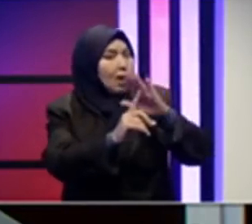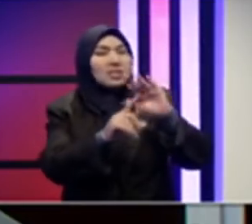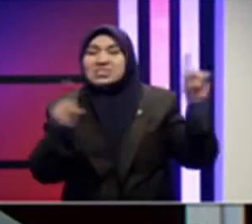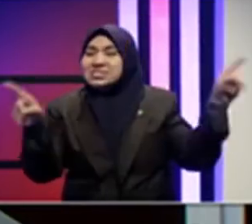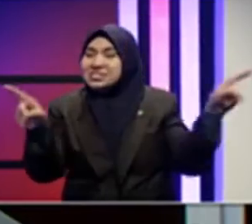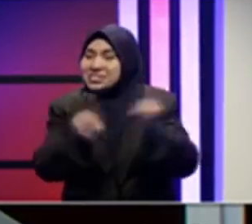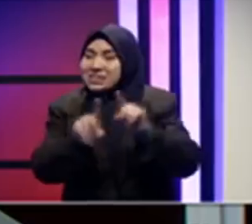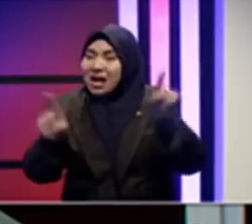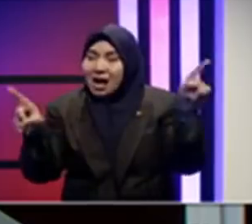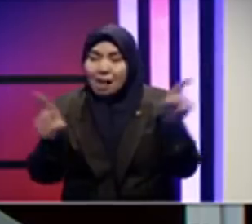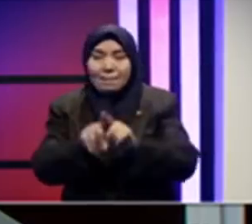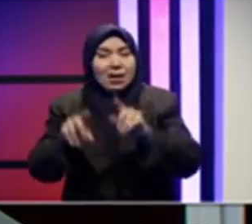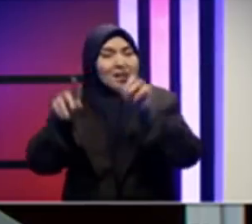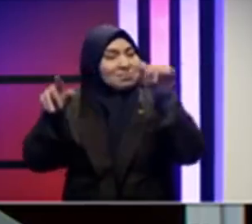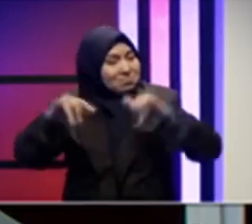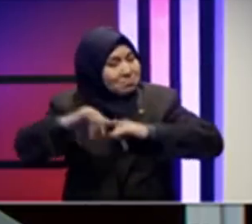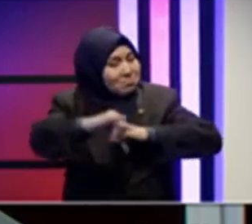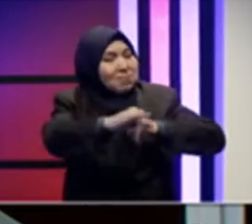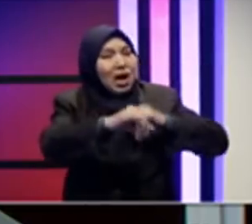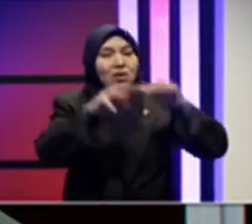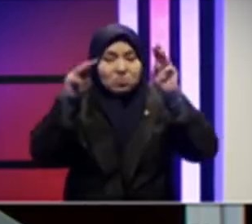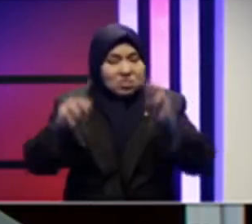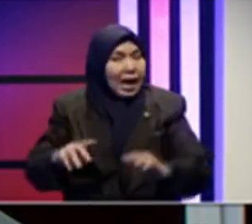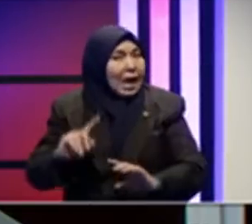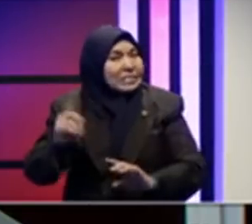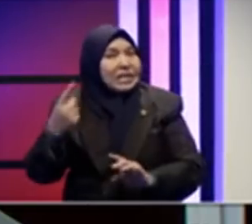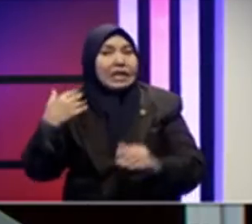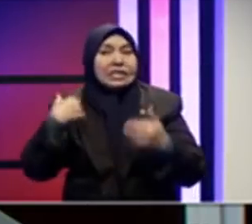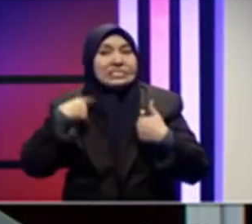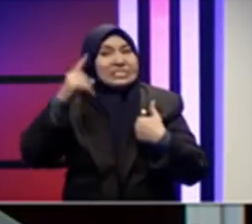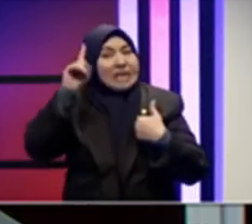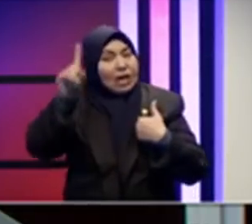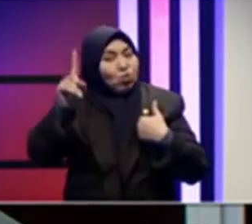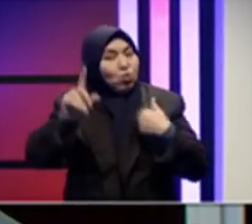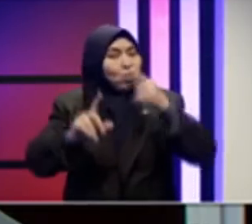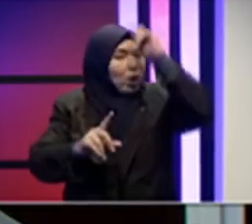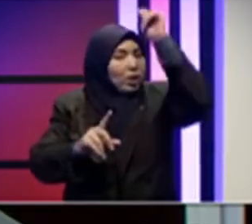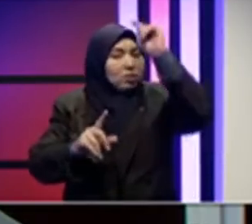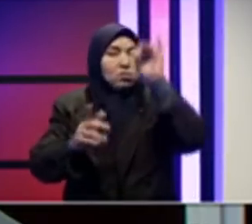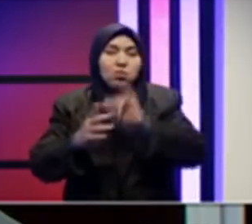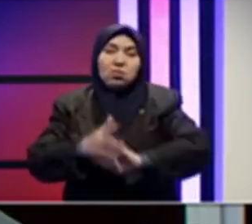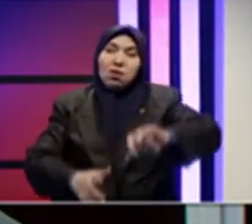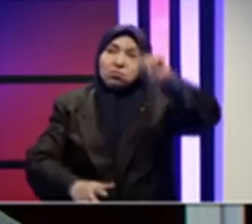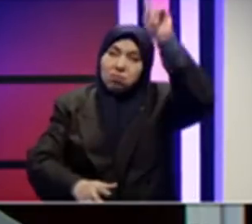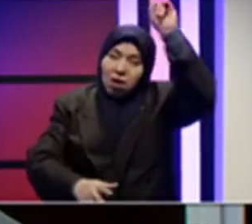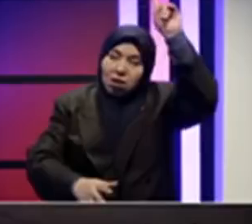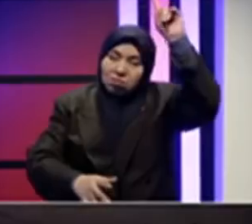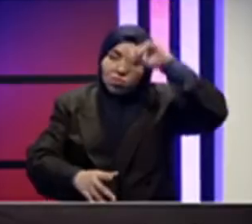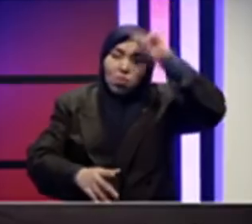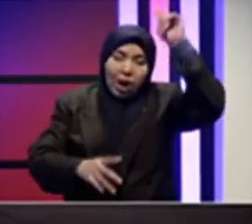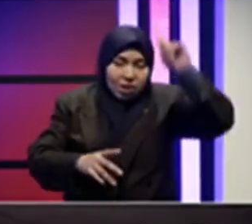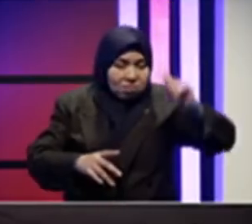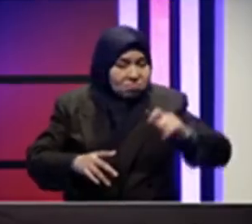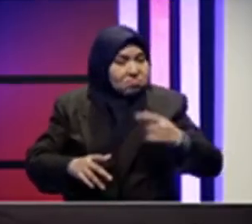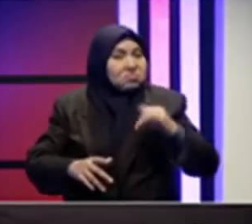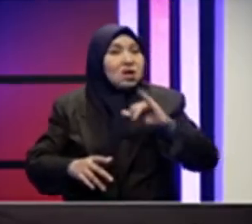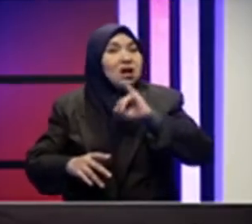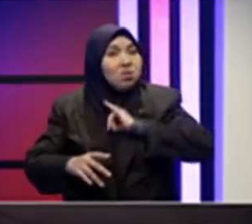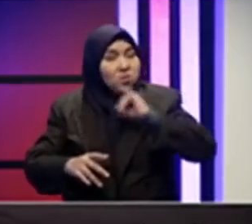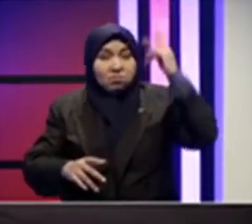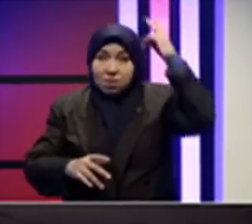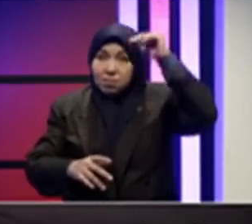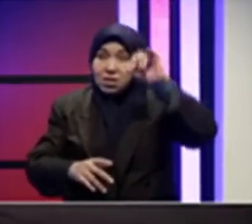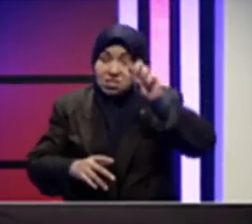hamba, ada satu Tuhan, Tuhanku dan Tuhanmu. Maksudnya, dan hadza siratum mustaqim, inilah jalan